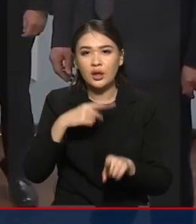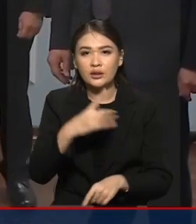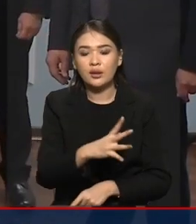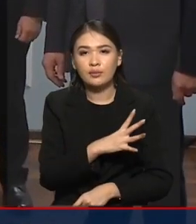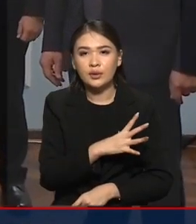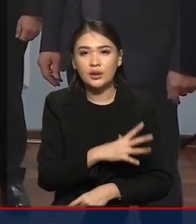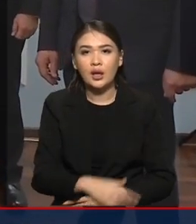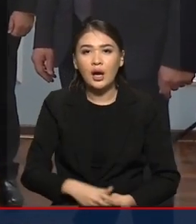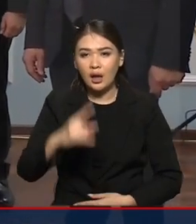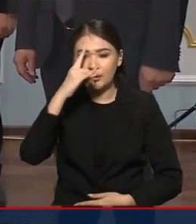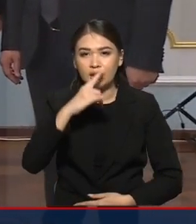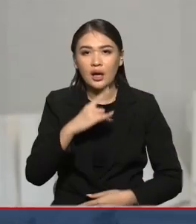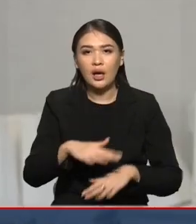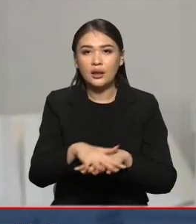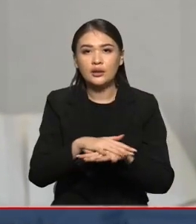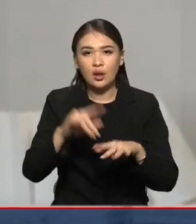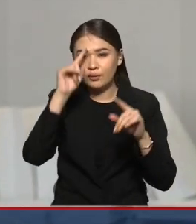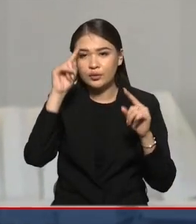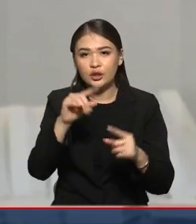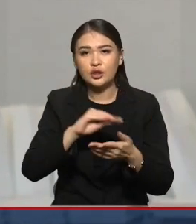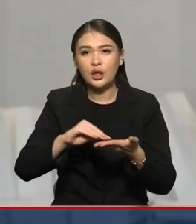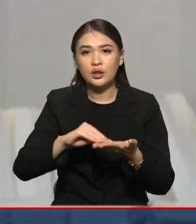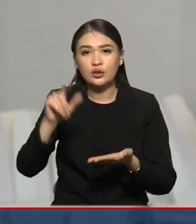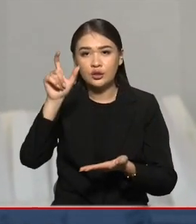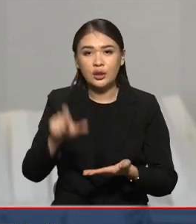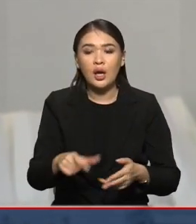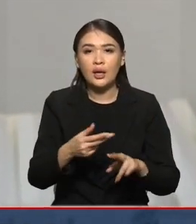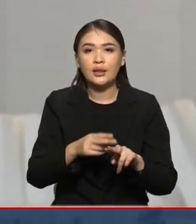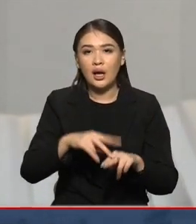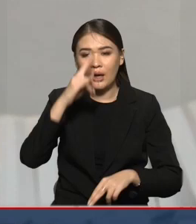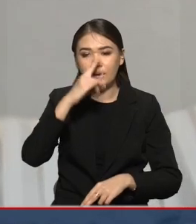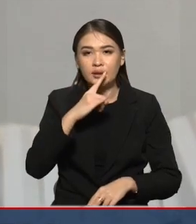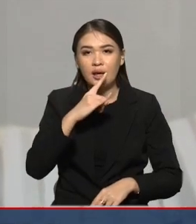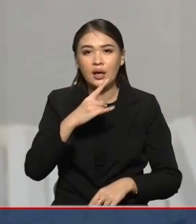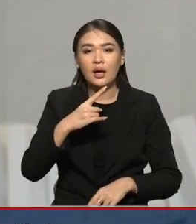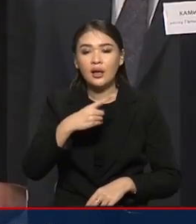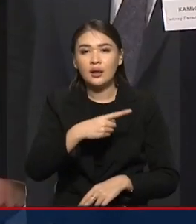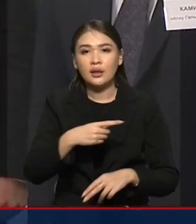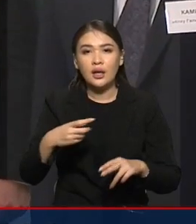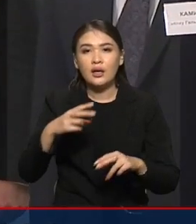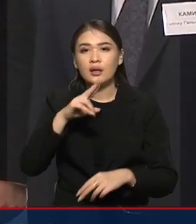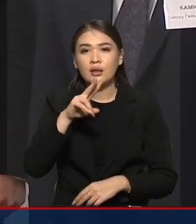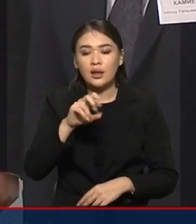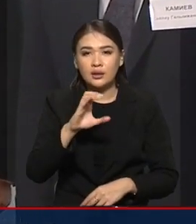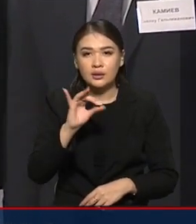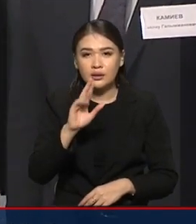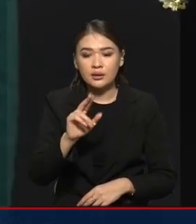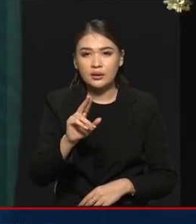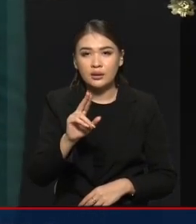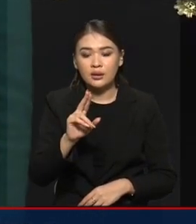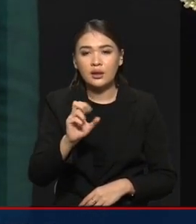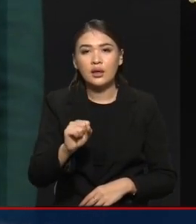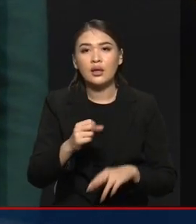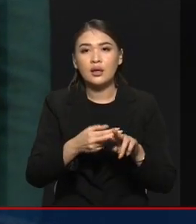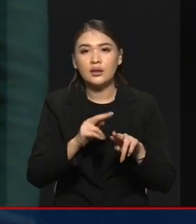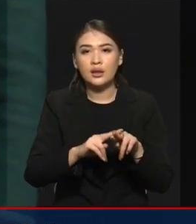Ахтанов қазақ халқына танымал жазушы, қазақ әдебиетіміздің классика болып саналады. Биыл